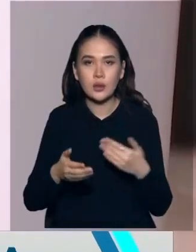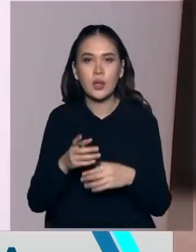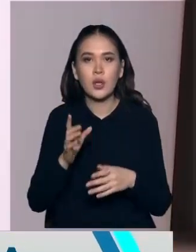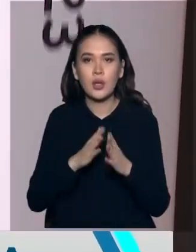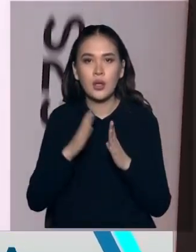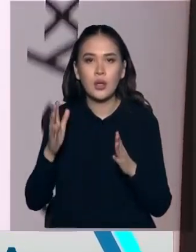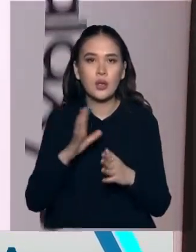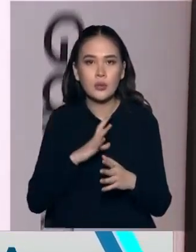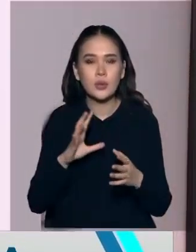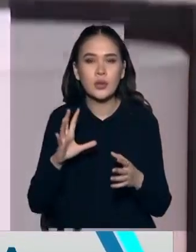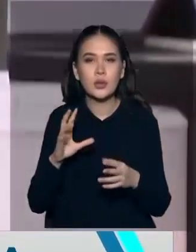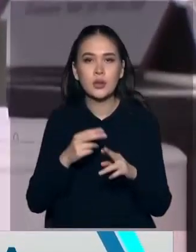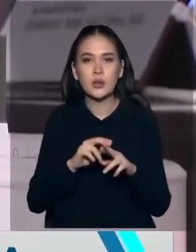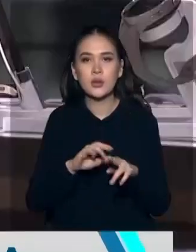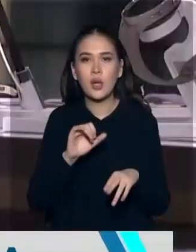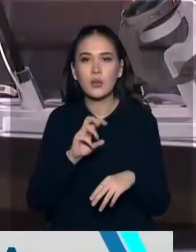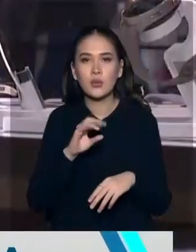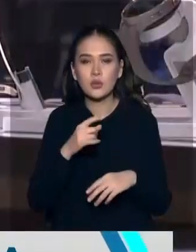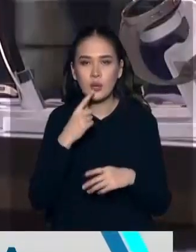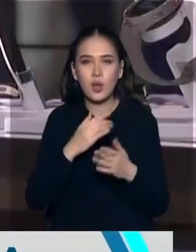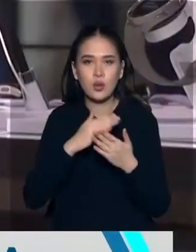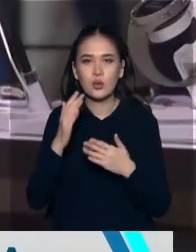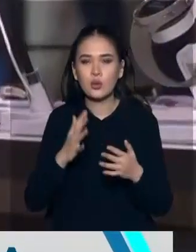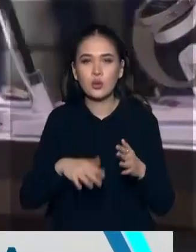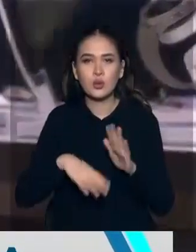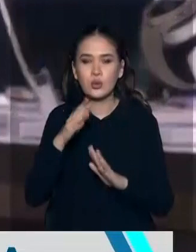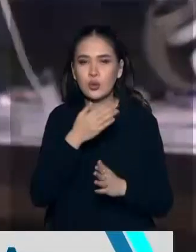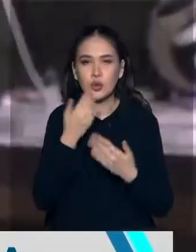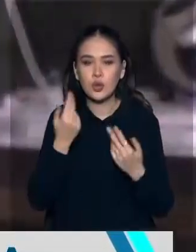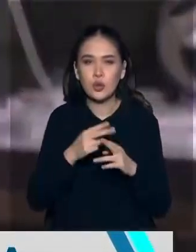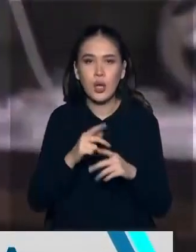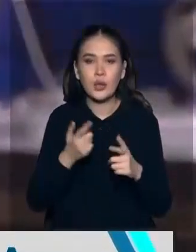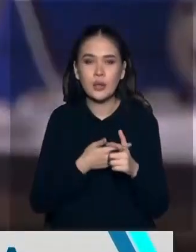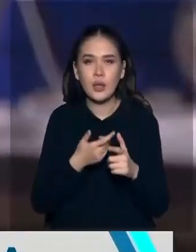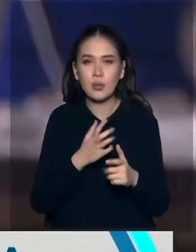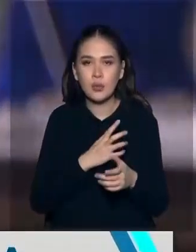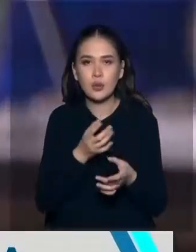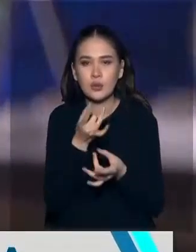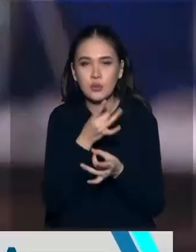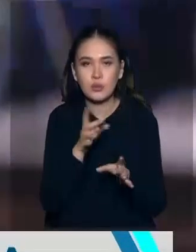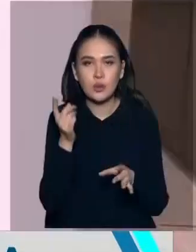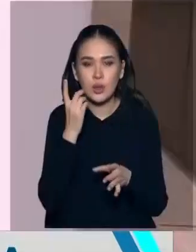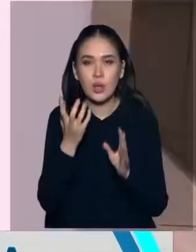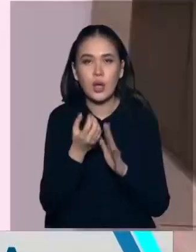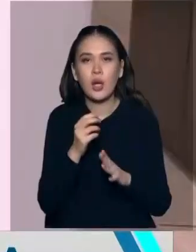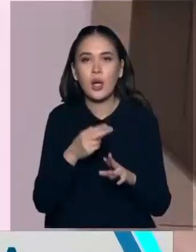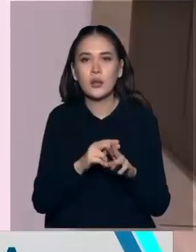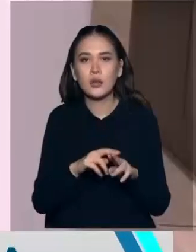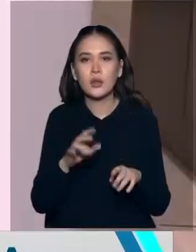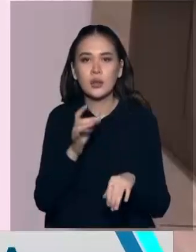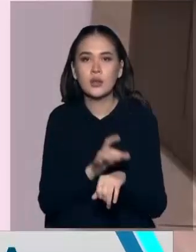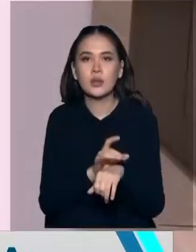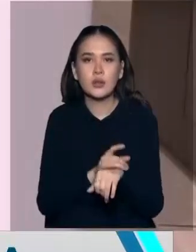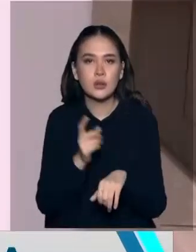Android құрылғы жоқ деп сенімді айталам. Айтпақшы, аталған телефонның кез келген үлгісін алған жанға компания смарт-сағатты